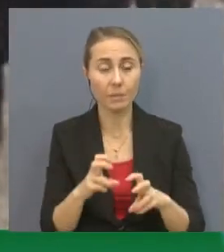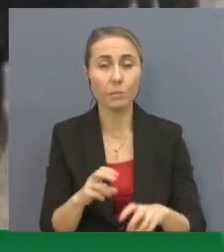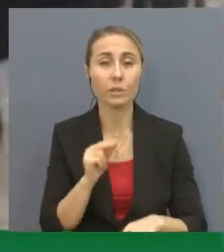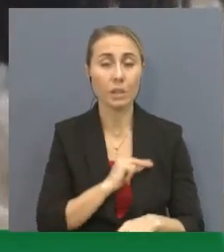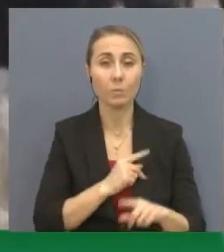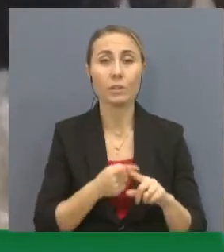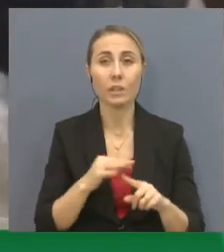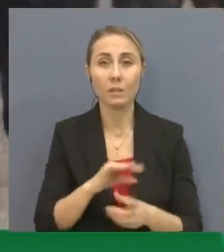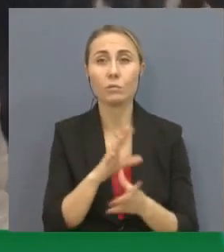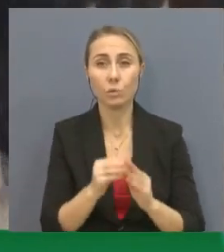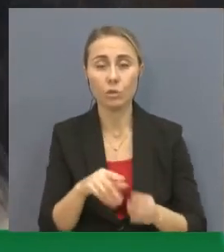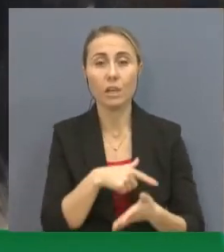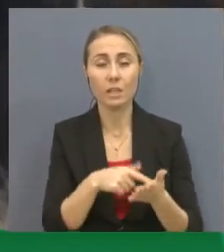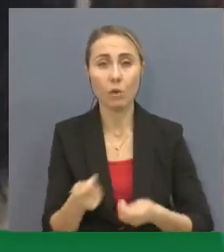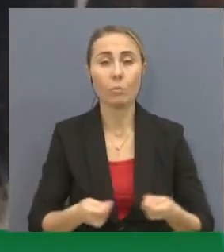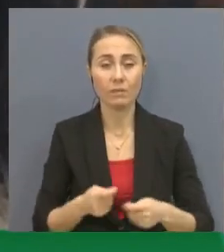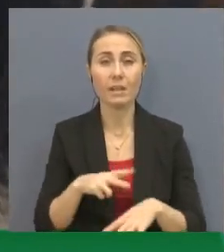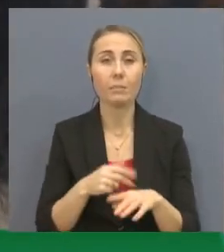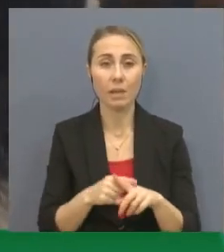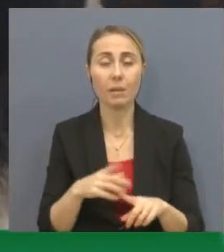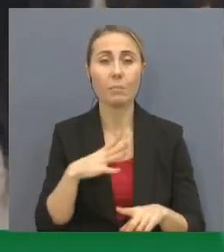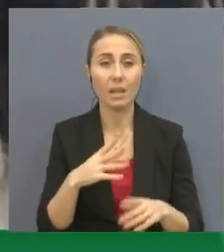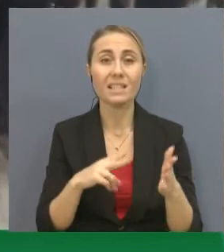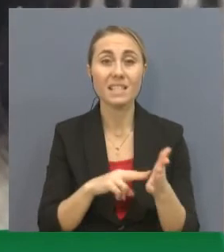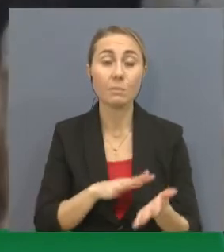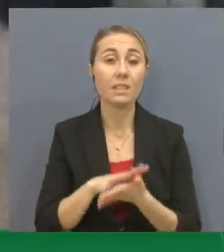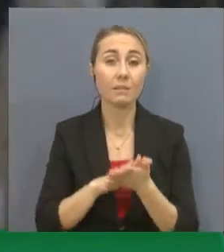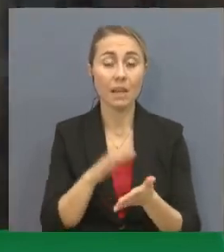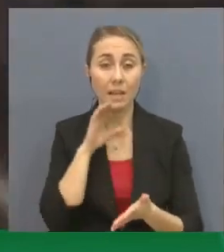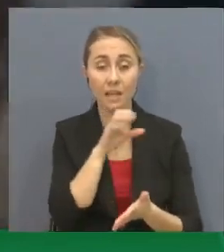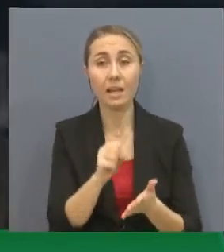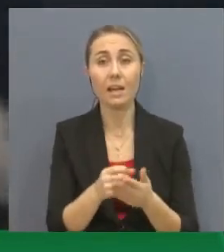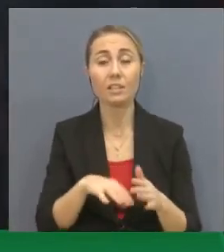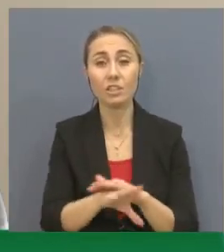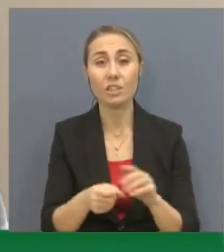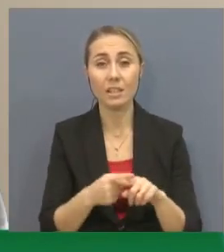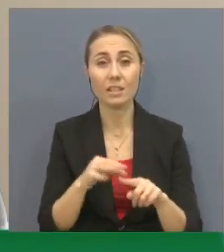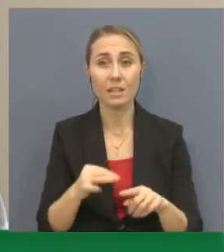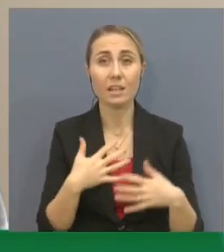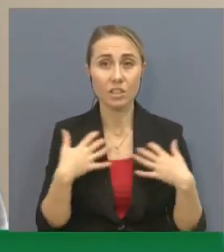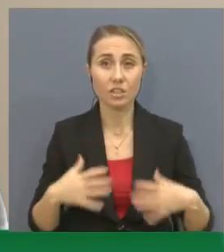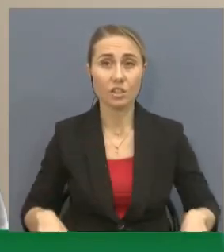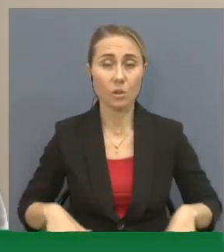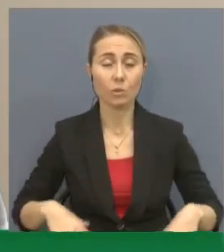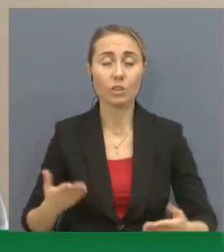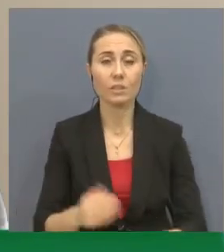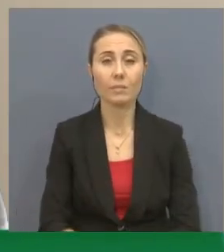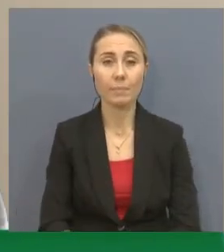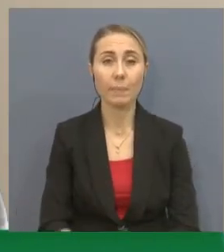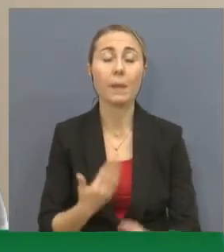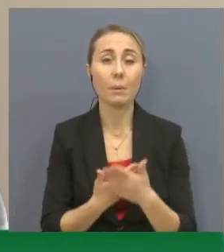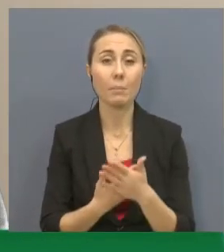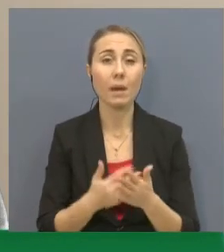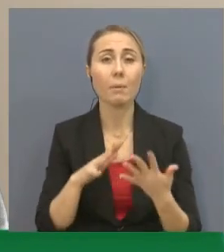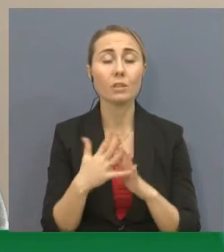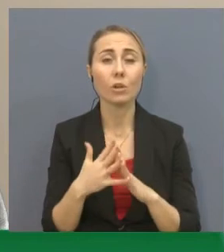работы и все же в городское управление полиции уже поступило 7 заявление по кражи скота одно из примеров поселке красная